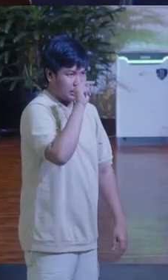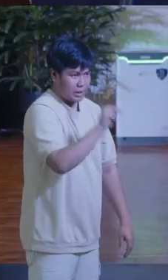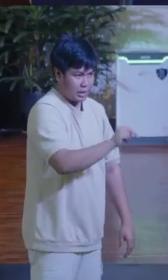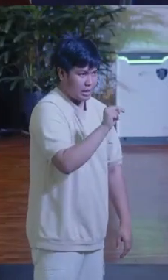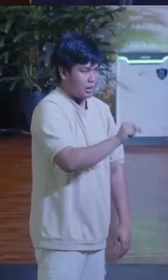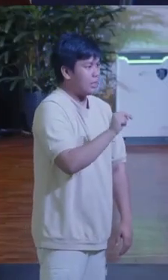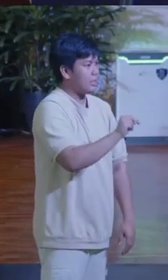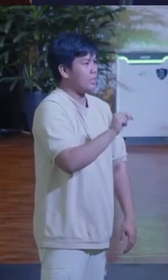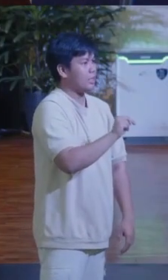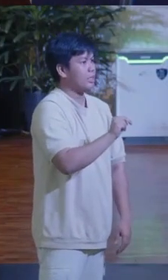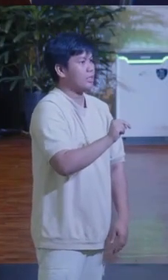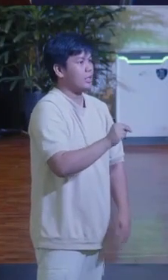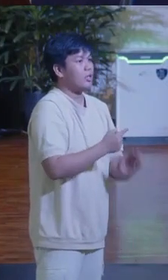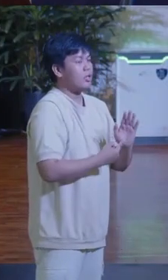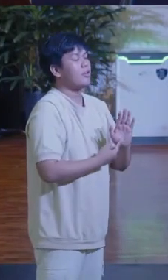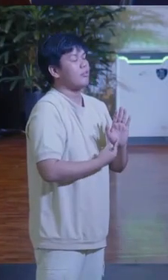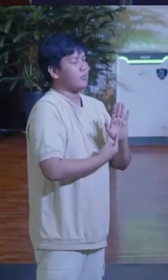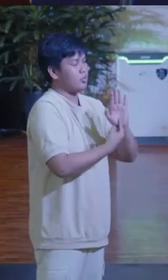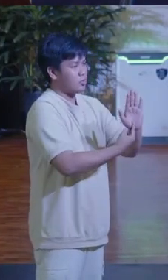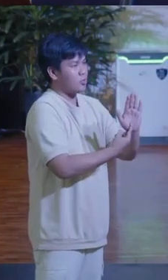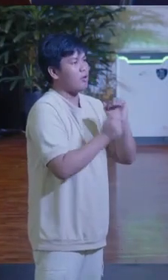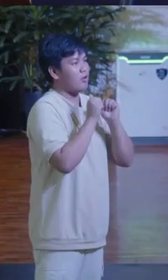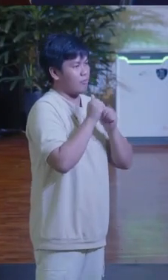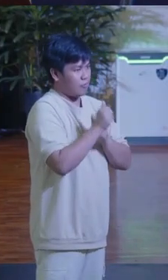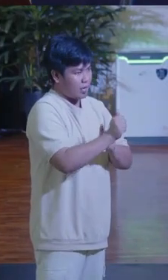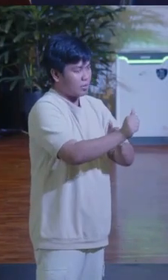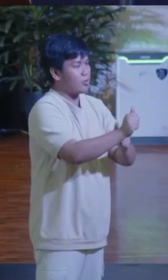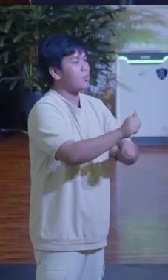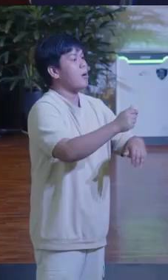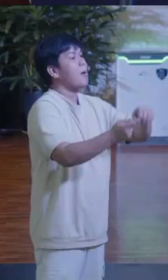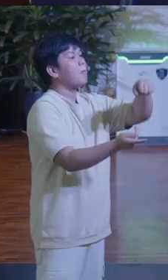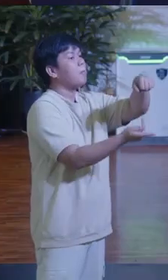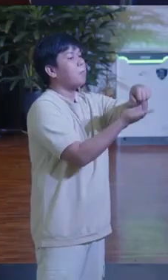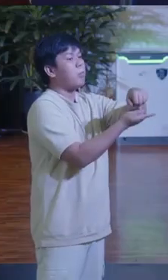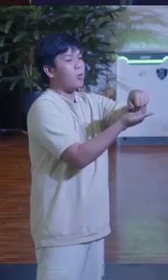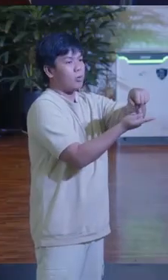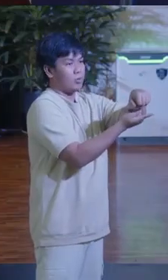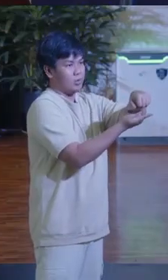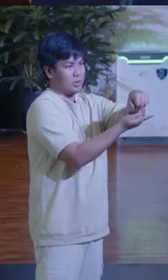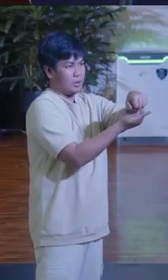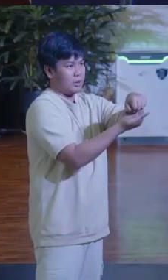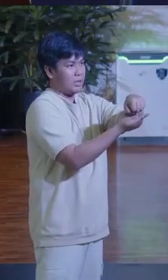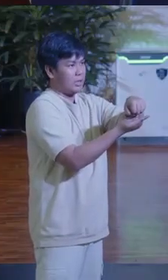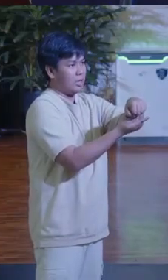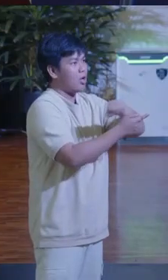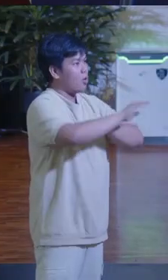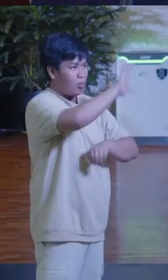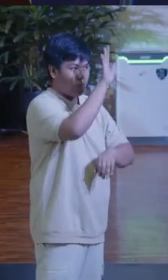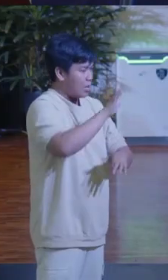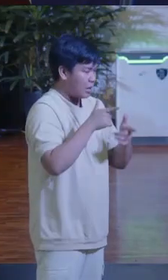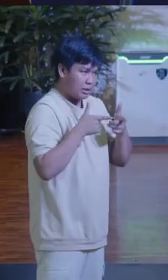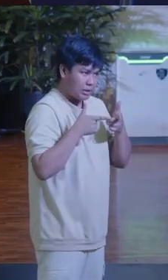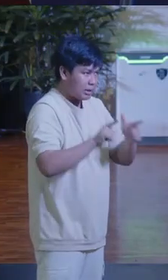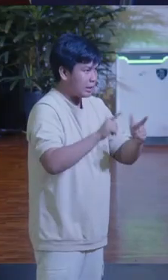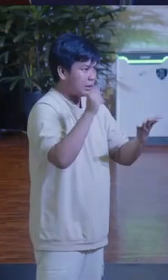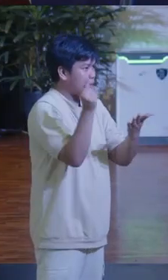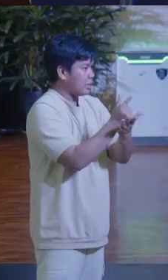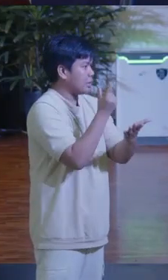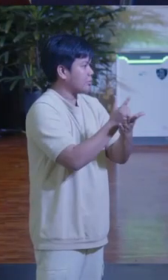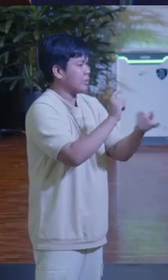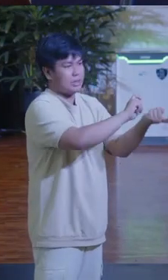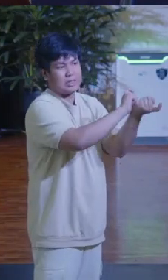ang tapang ni Pablo sa pagpuna sa mga nagkokompromiso ng katotohanan ng